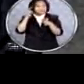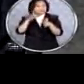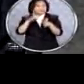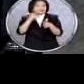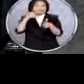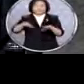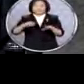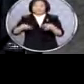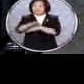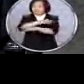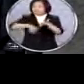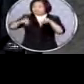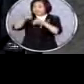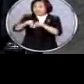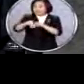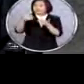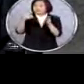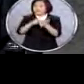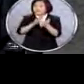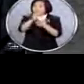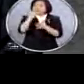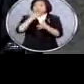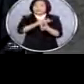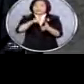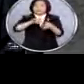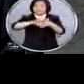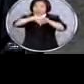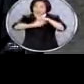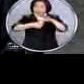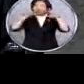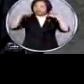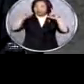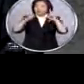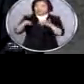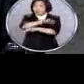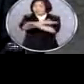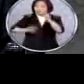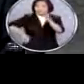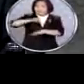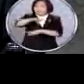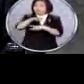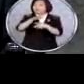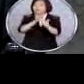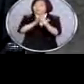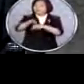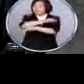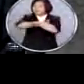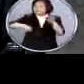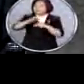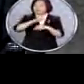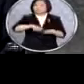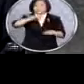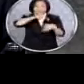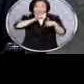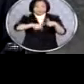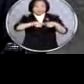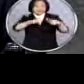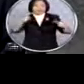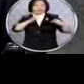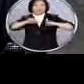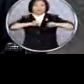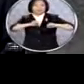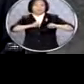ECFA 来穿透，然后呢走向这些国家，让我们台湾的大企业能够持续的保持竞争